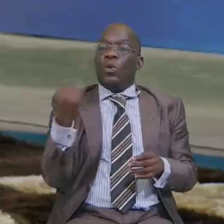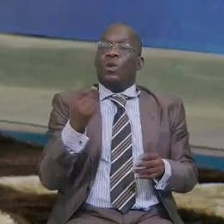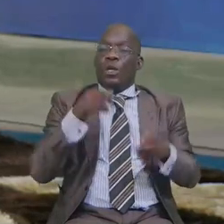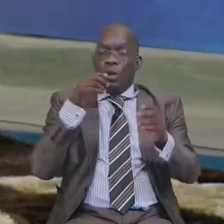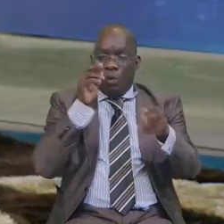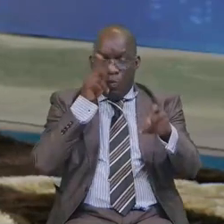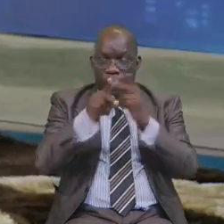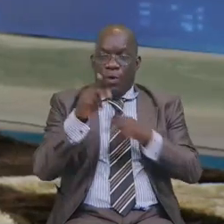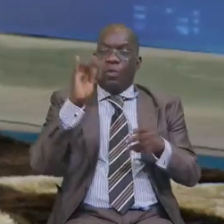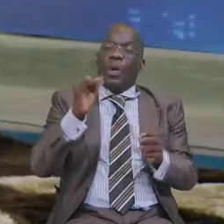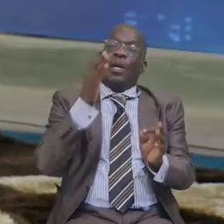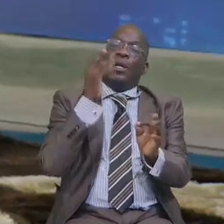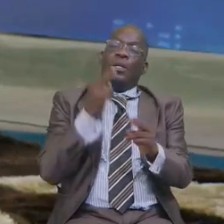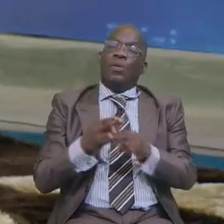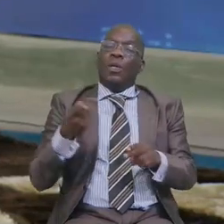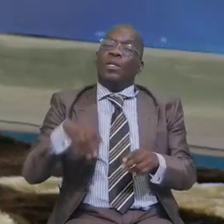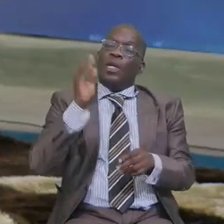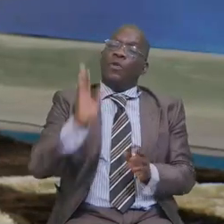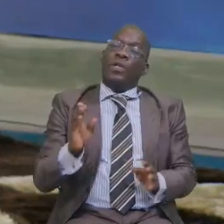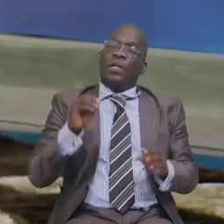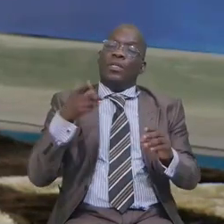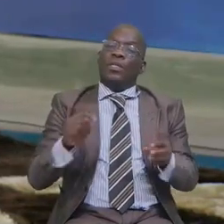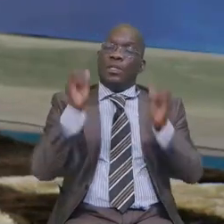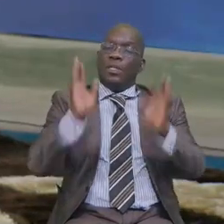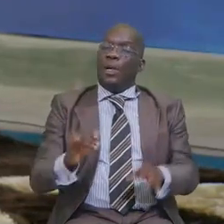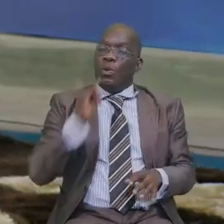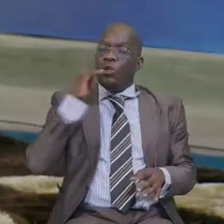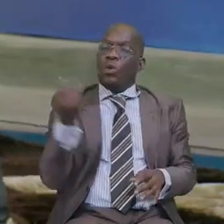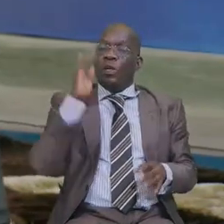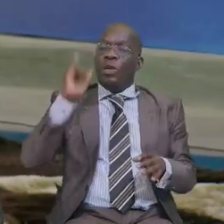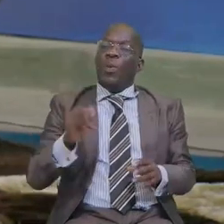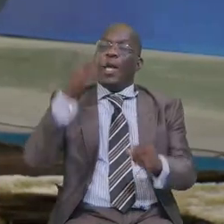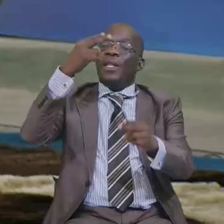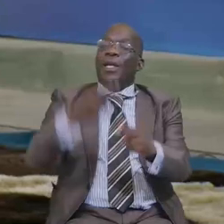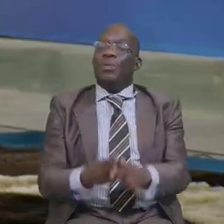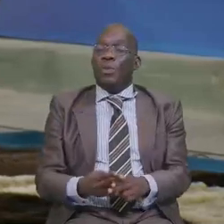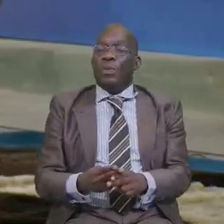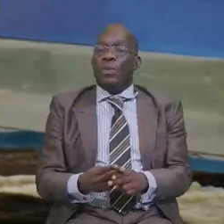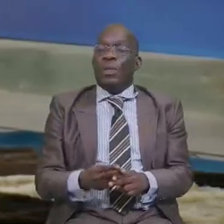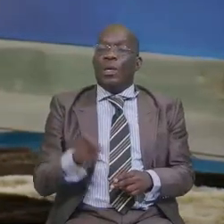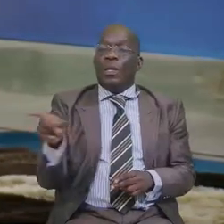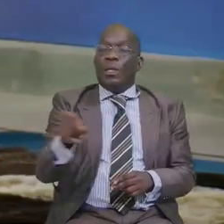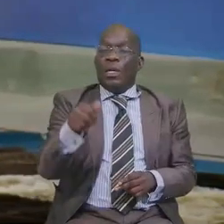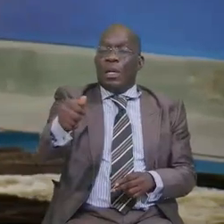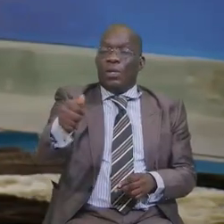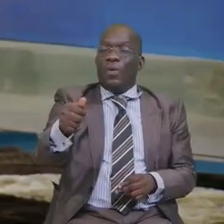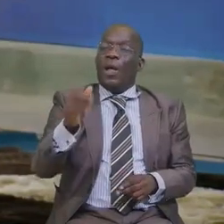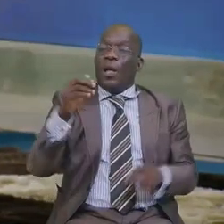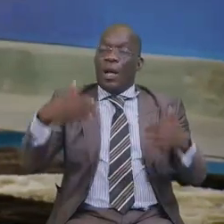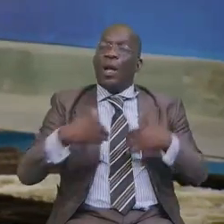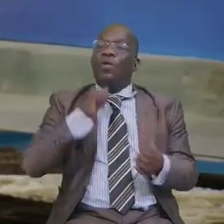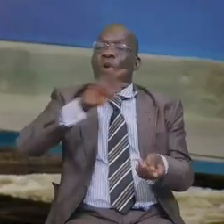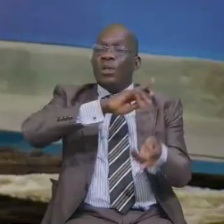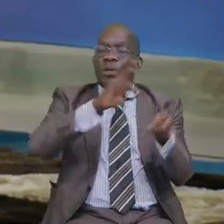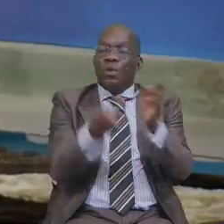si l'évangéliste, le pasteur, l'enseignant est seulement de nom, et eux-mêmes ne se sont pas